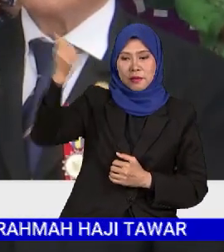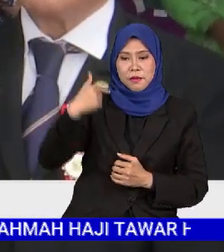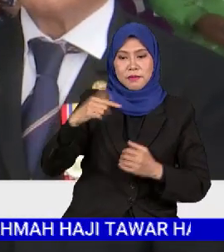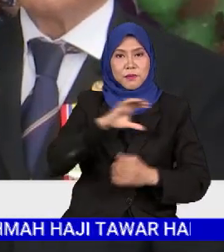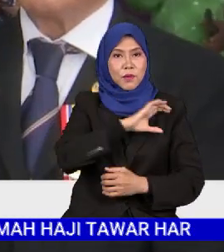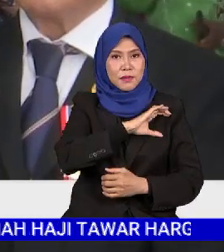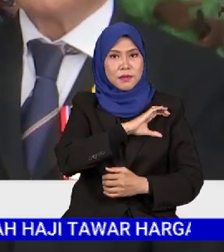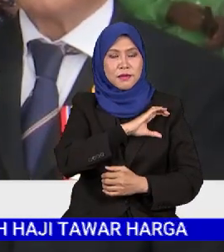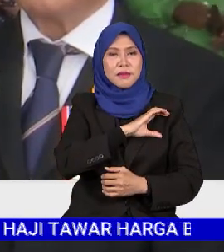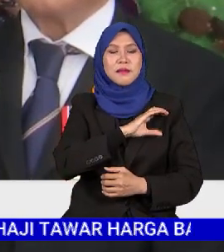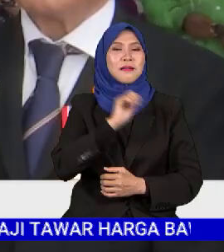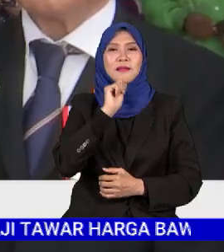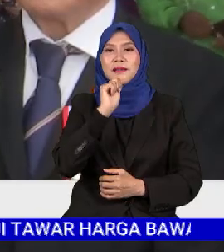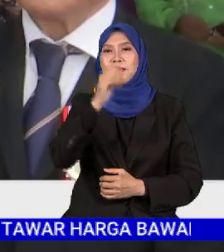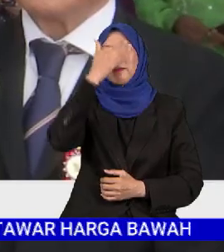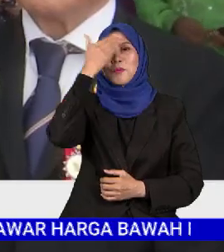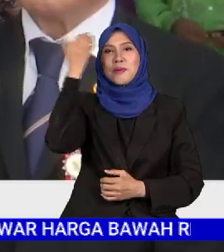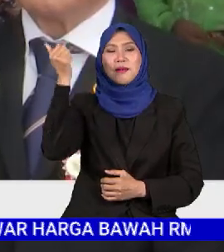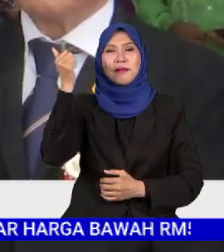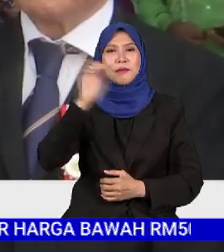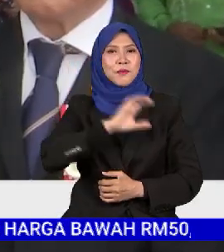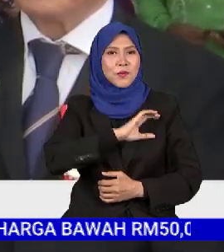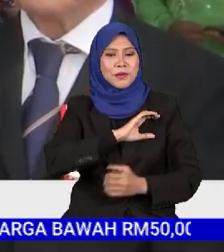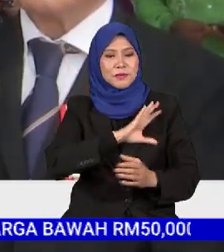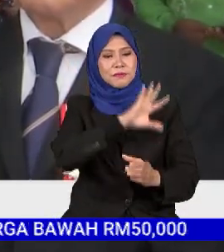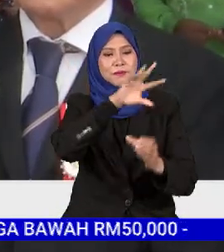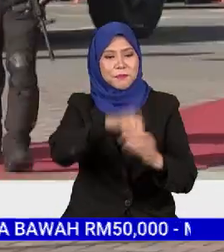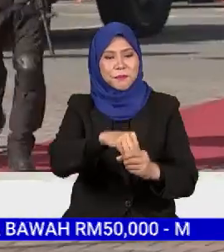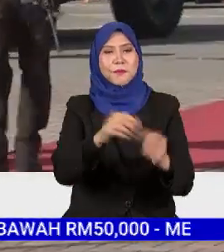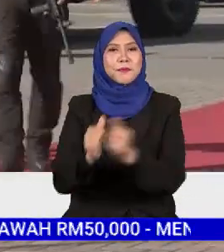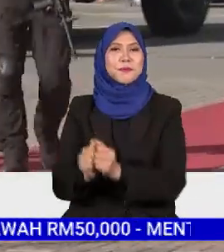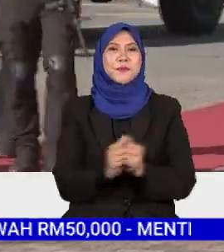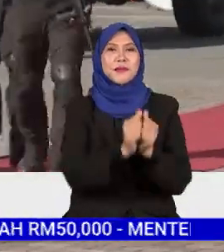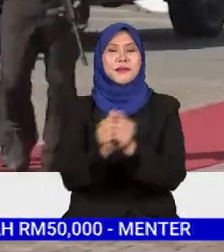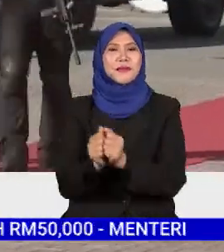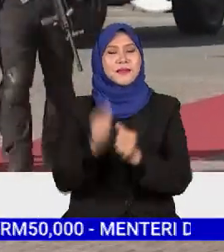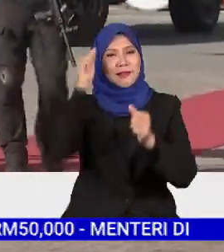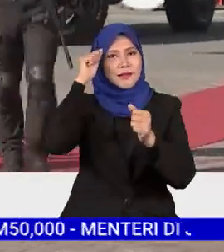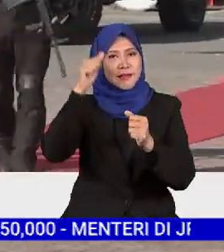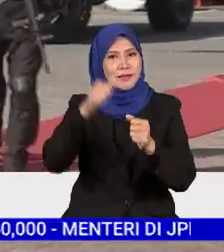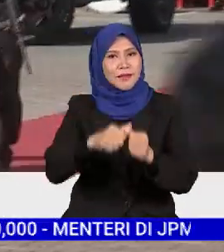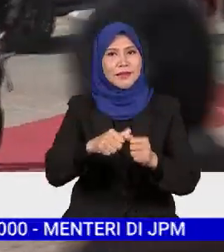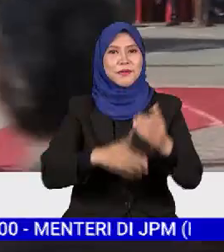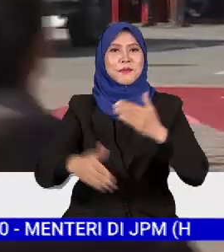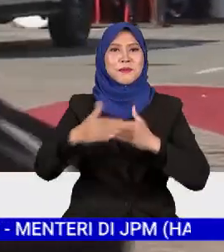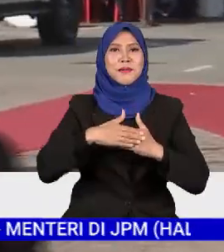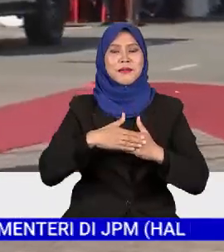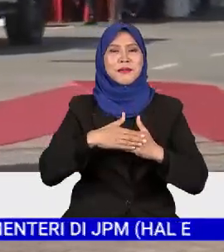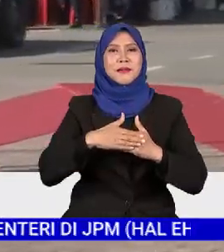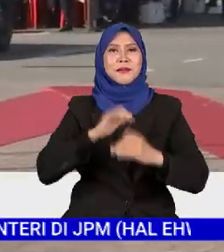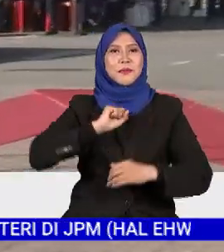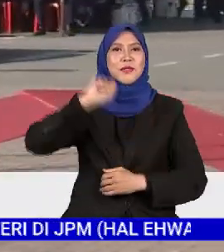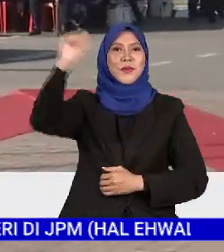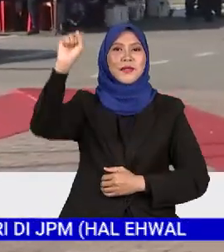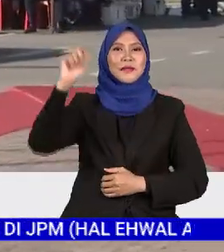ini tidak dilupakan oleh PDRM untuk bersama-sama menjayakan supaya mengingatkan kembali tentang